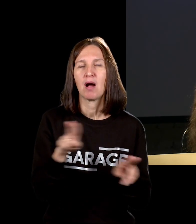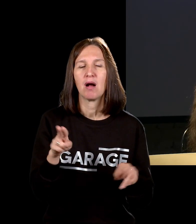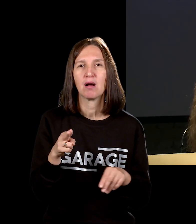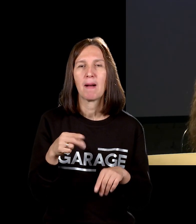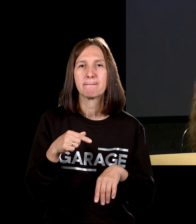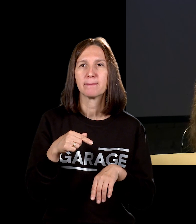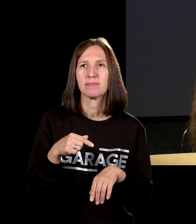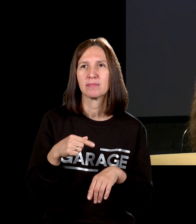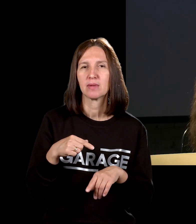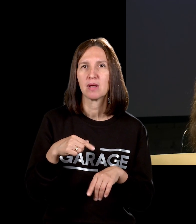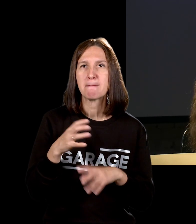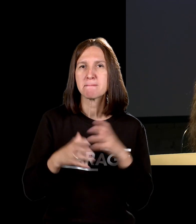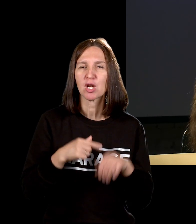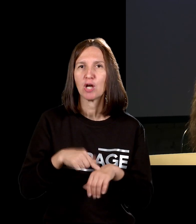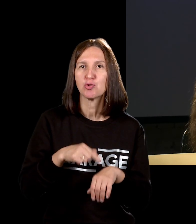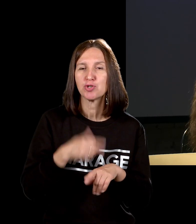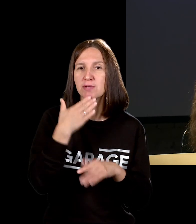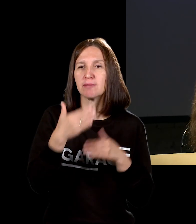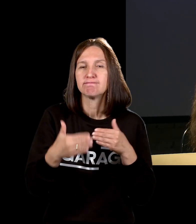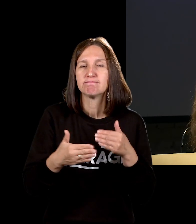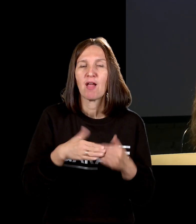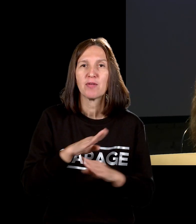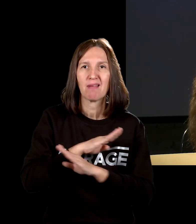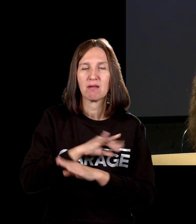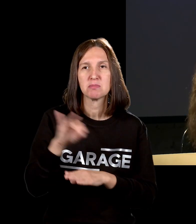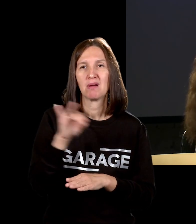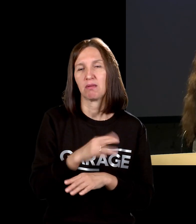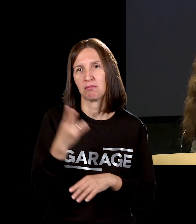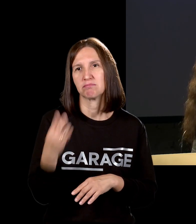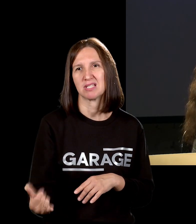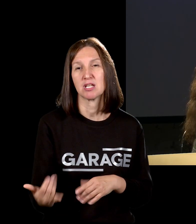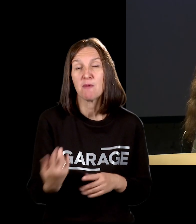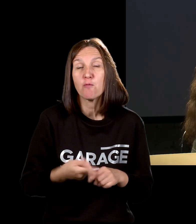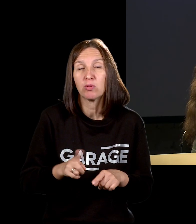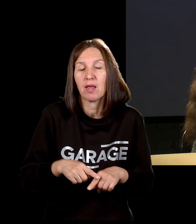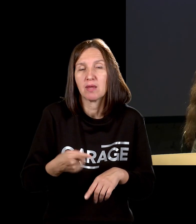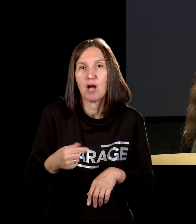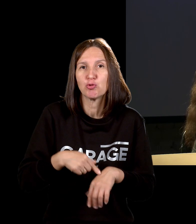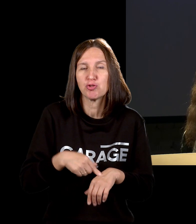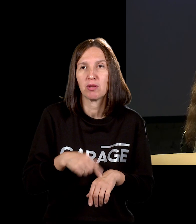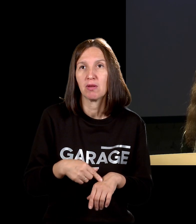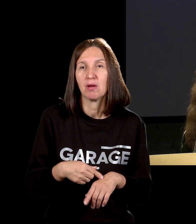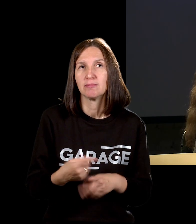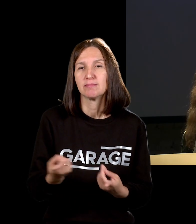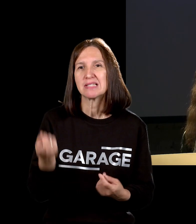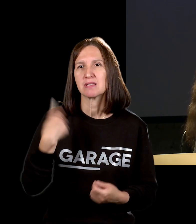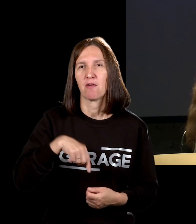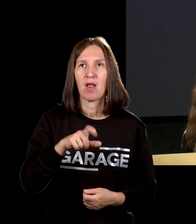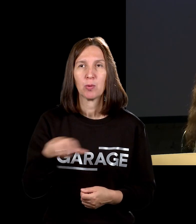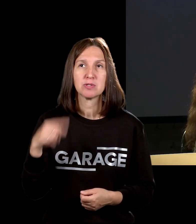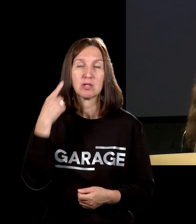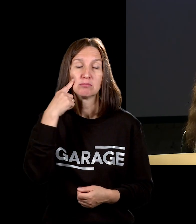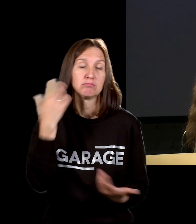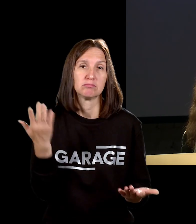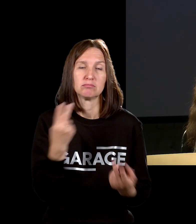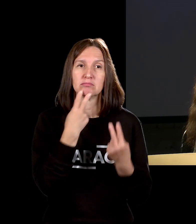мироощущение фатализма и цинизма. И вот это самое мироощущение фатализма и цинизма, наверное, заставляло людей